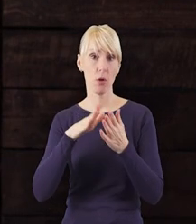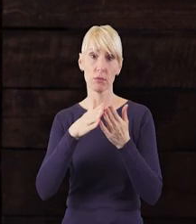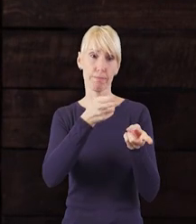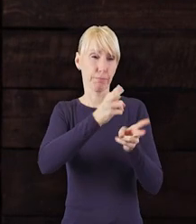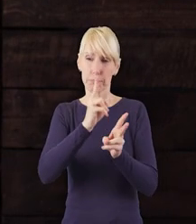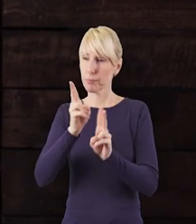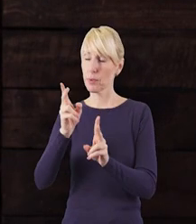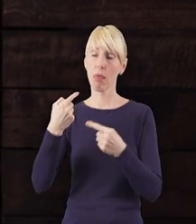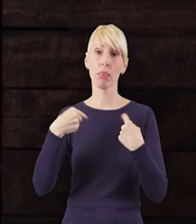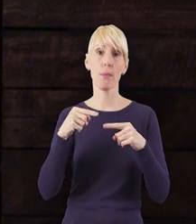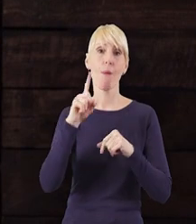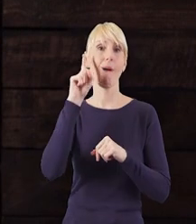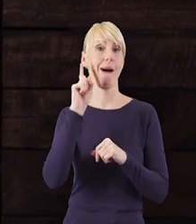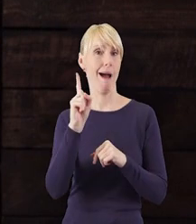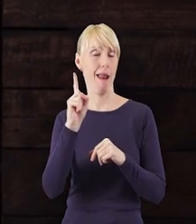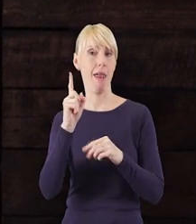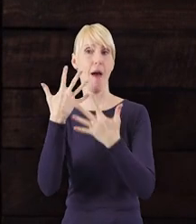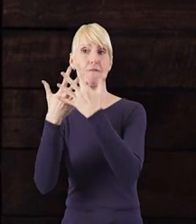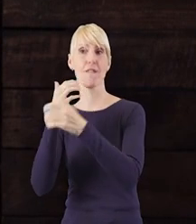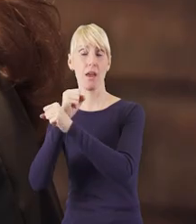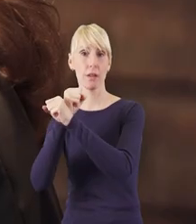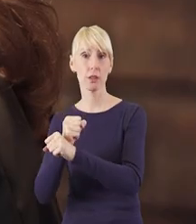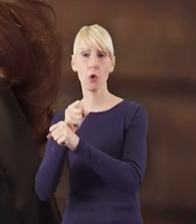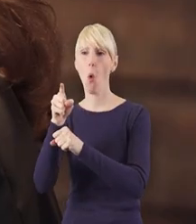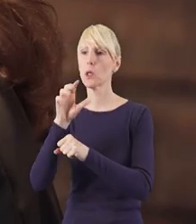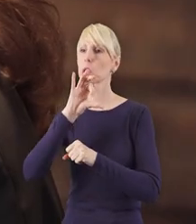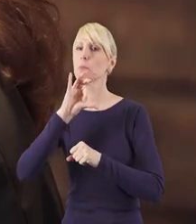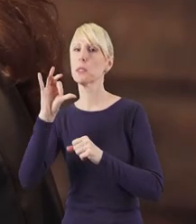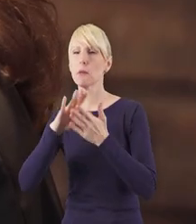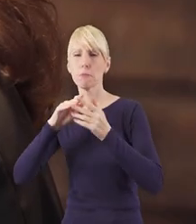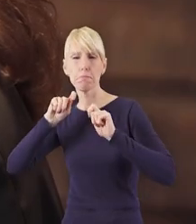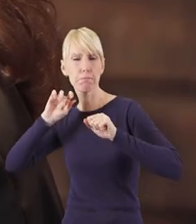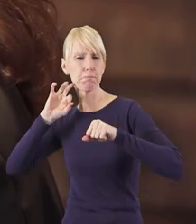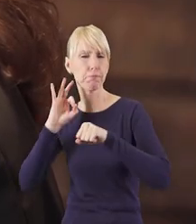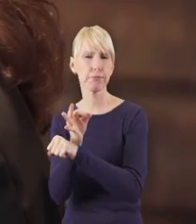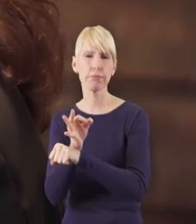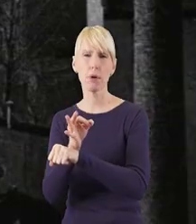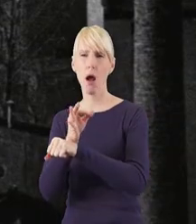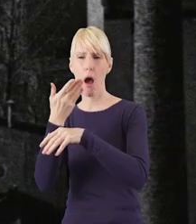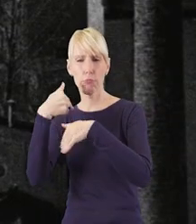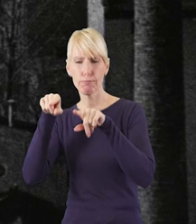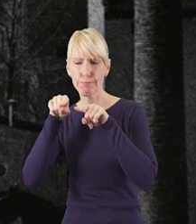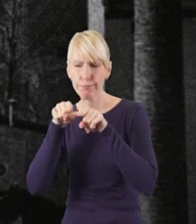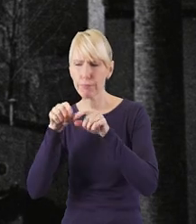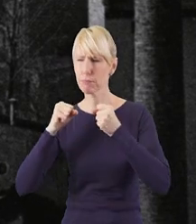w egzekucjach. Jednak w samym więzieniu podlegali oni specjalnym formom znęcania się i